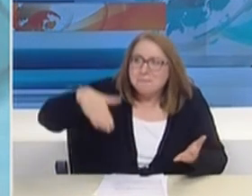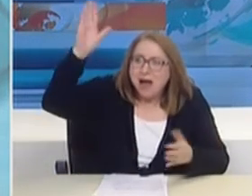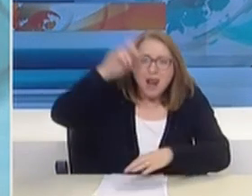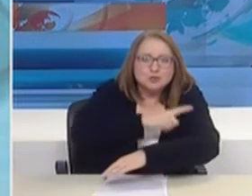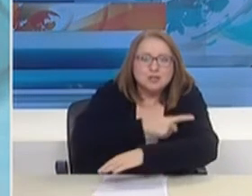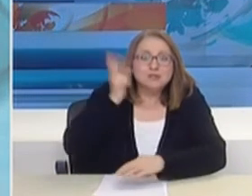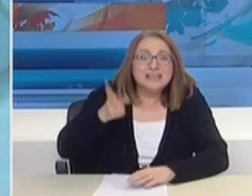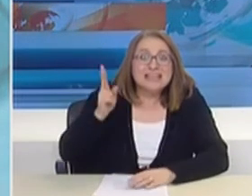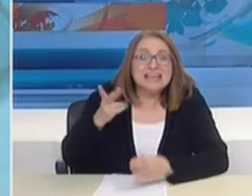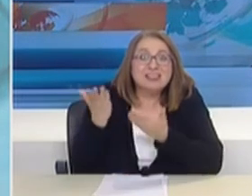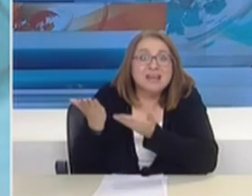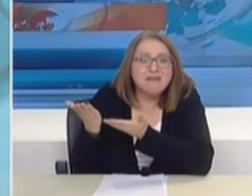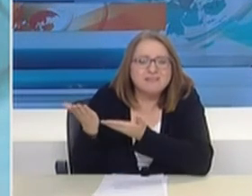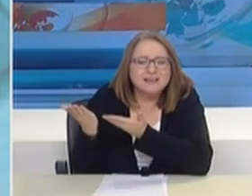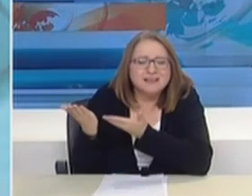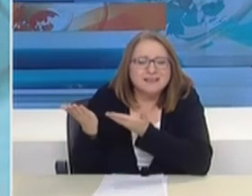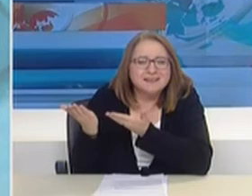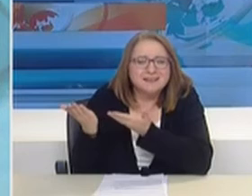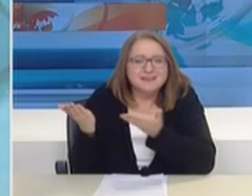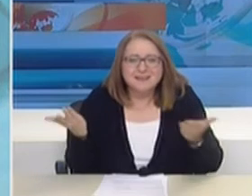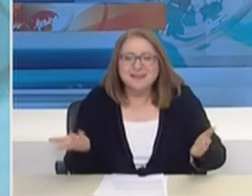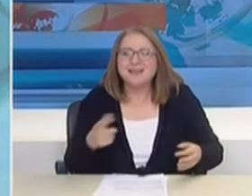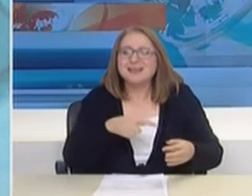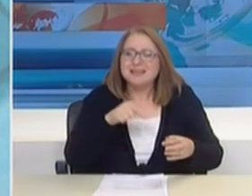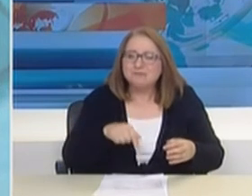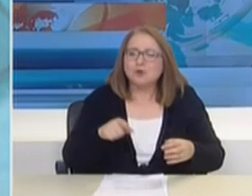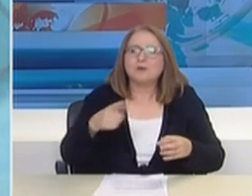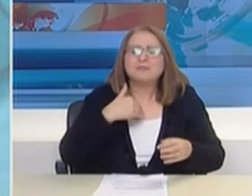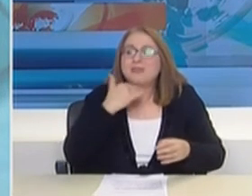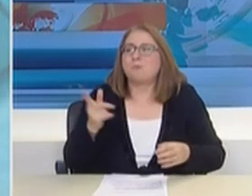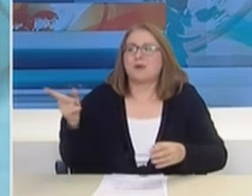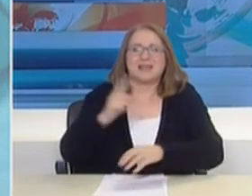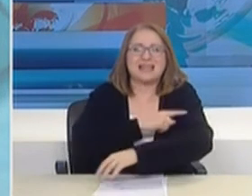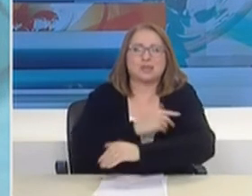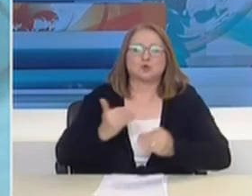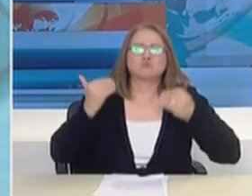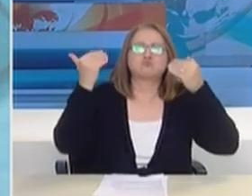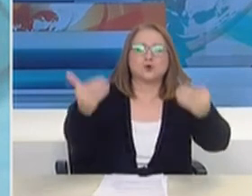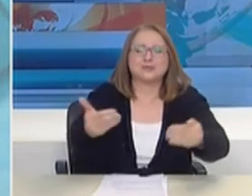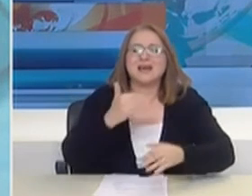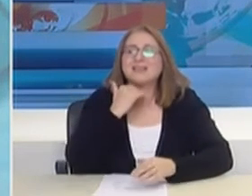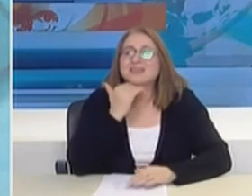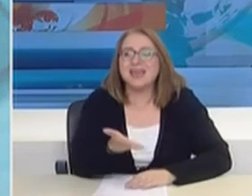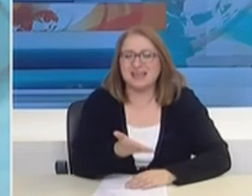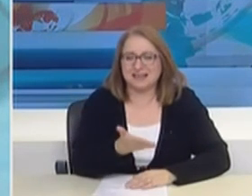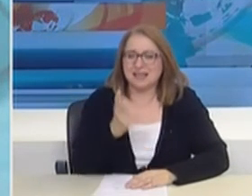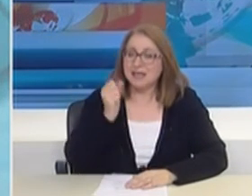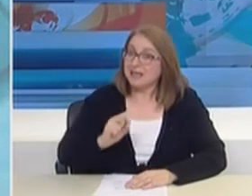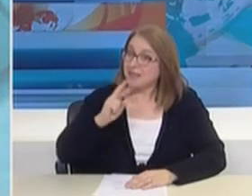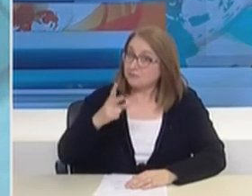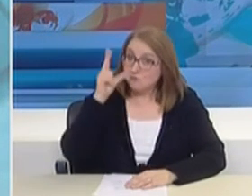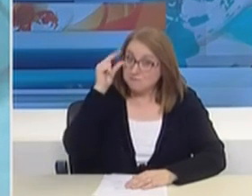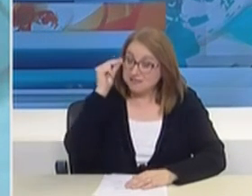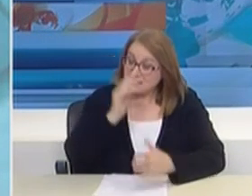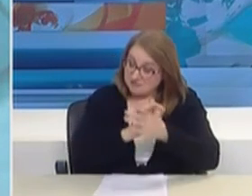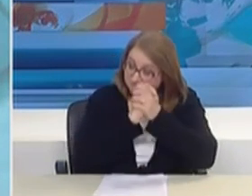να βάλουμε τον 70 μπροστά. Και θέλω να πω και για τους φοιτητές μας κάτι. Που με συγκινεί πάρα πολύ, γιατί αυτή η κίνηση του εθελοντισμού από